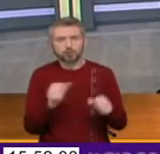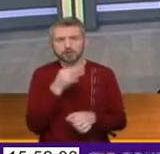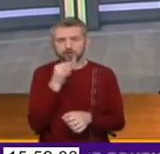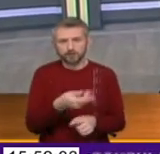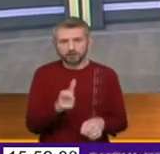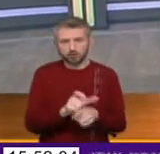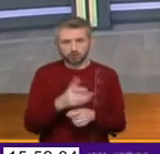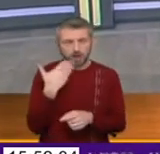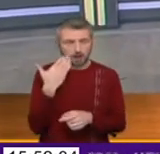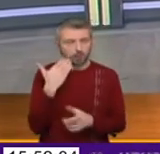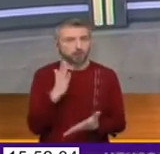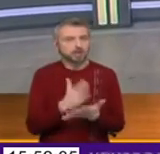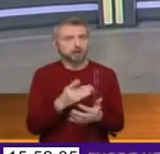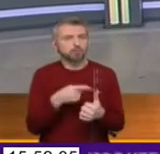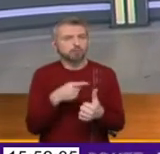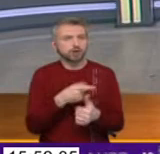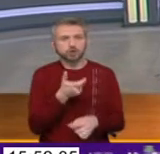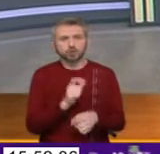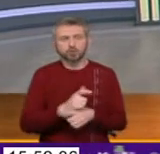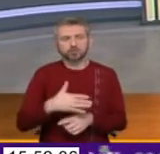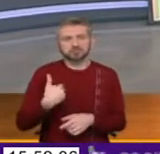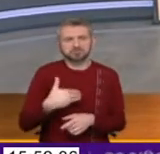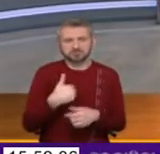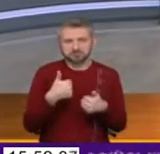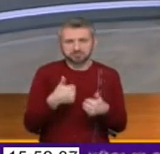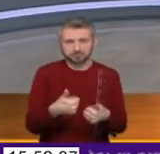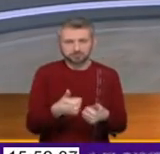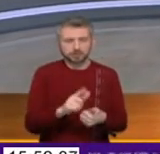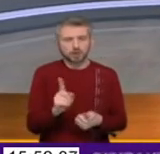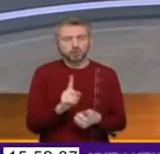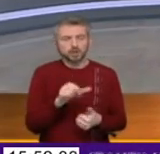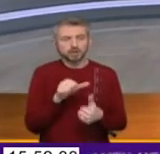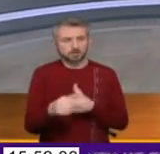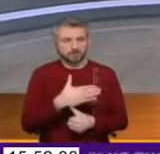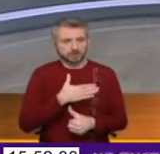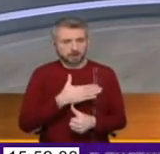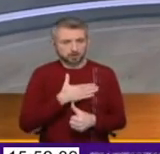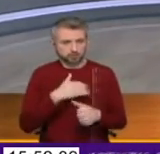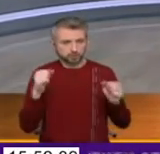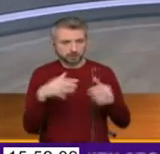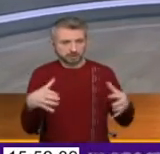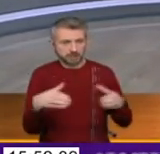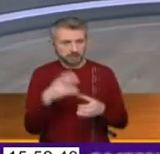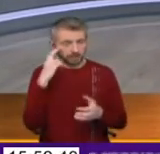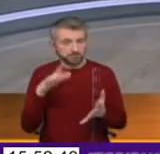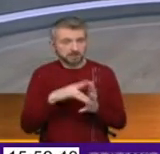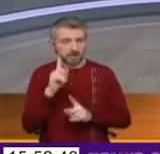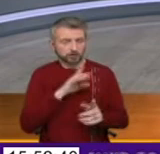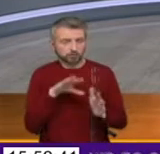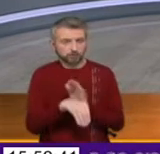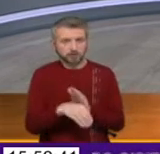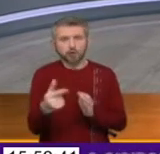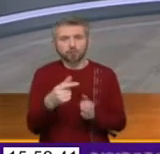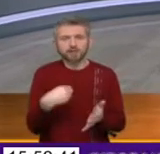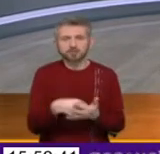легко, тому що є, по-перше, дуже дієвий класний механізм, який саме в нашому скликанні Київська міська рада запровадила – це